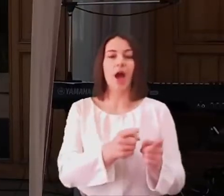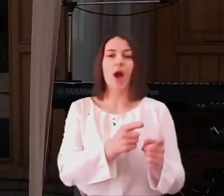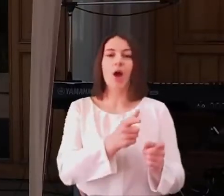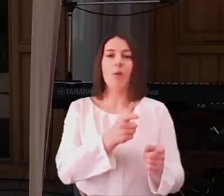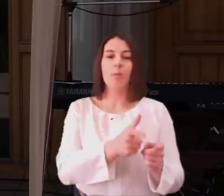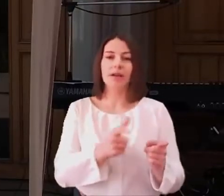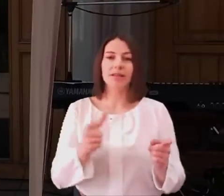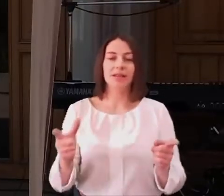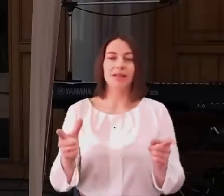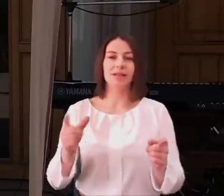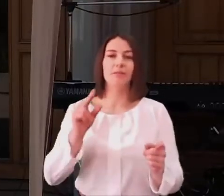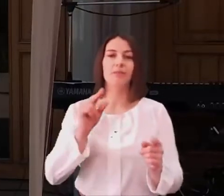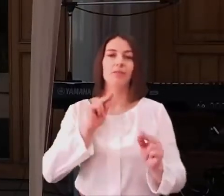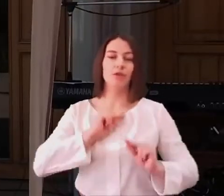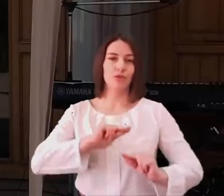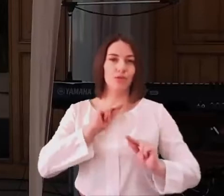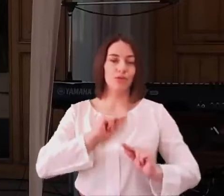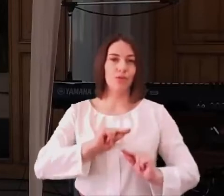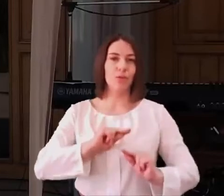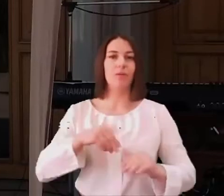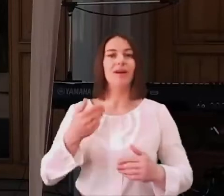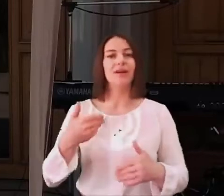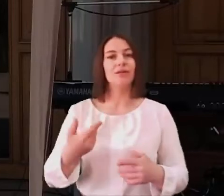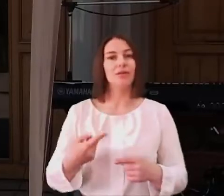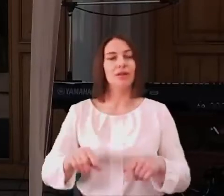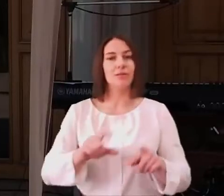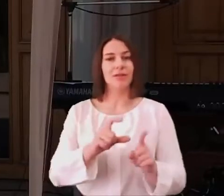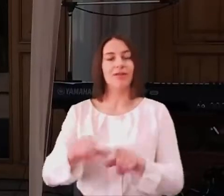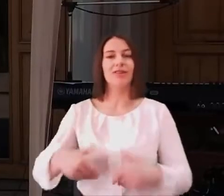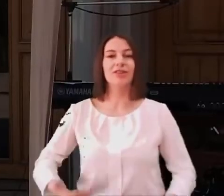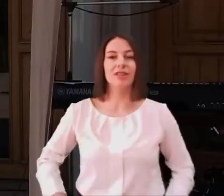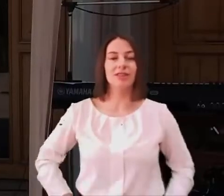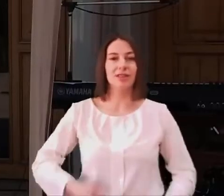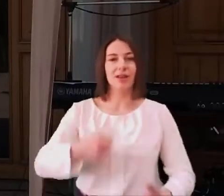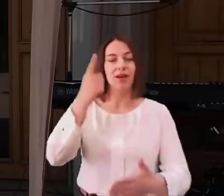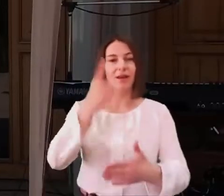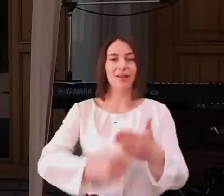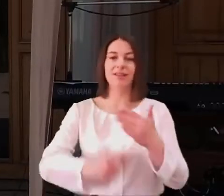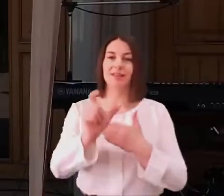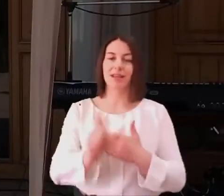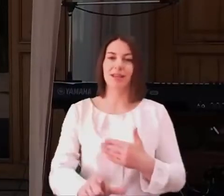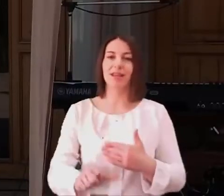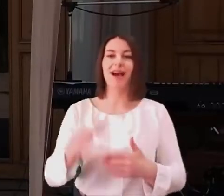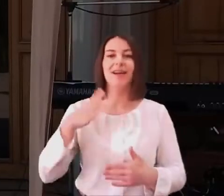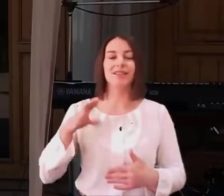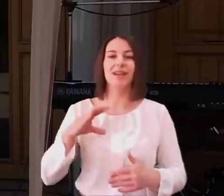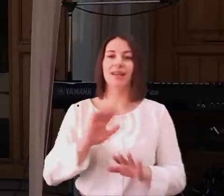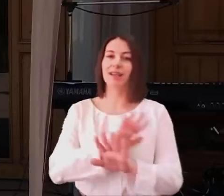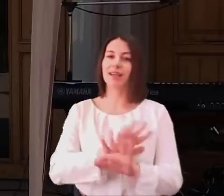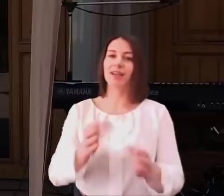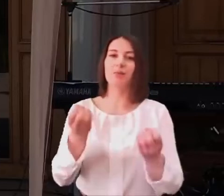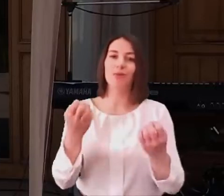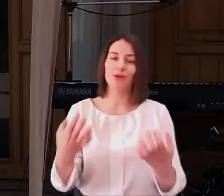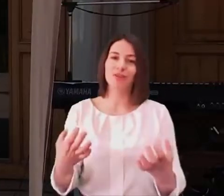трудом и, другими словами, жизнью христианина. То есть ожидание становится не просто сидением,